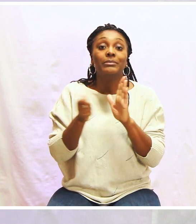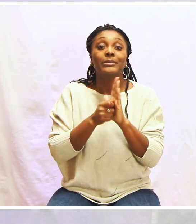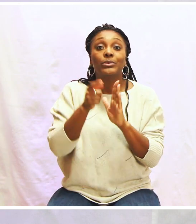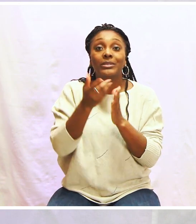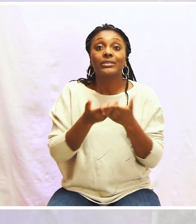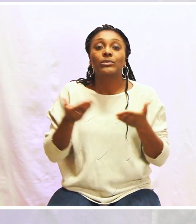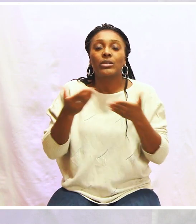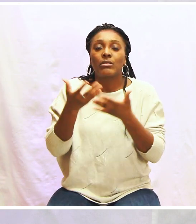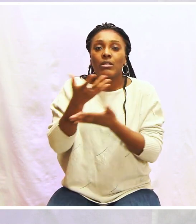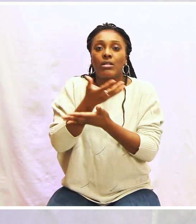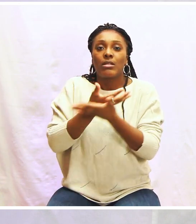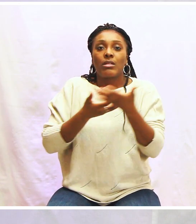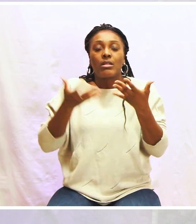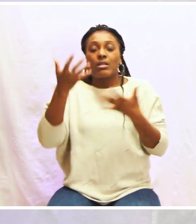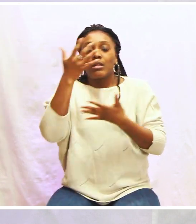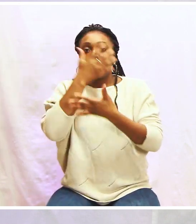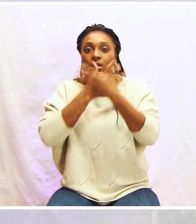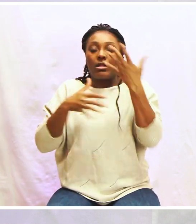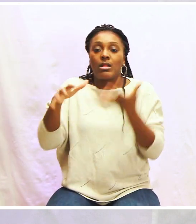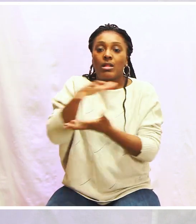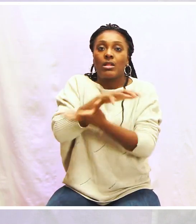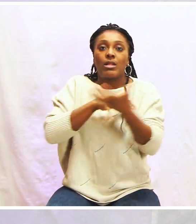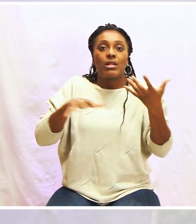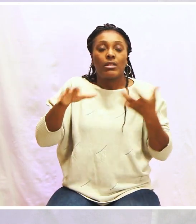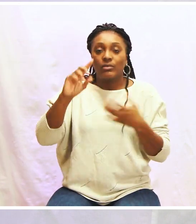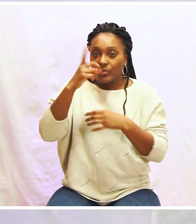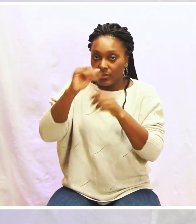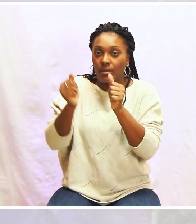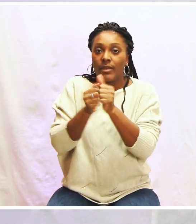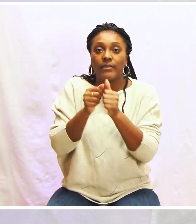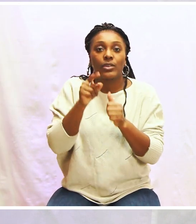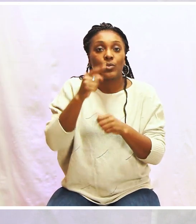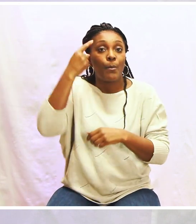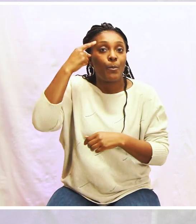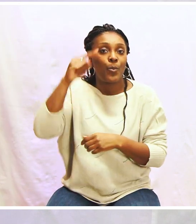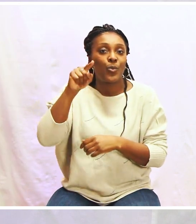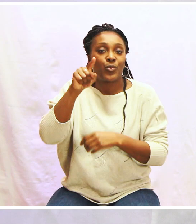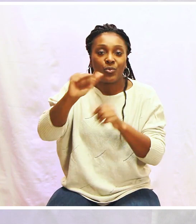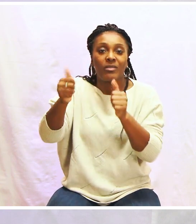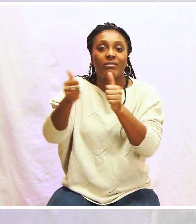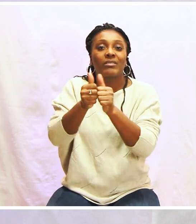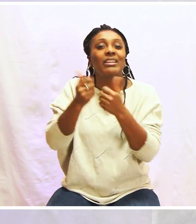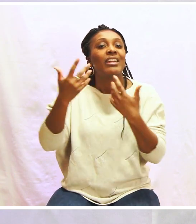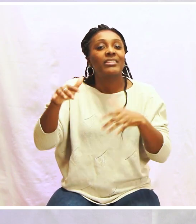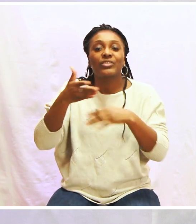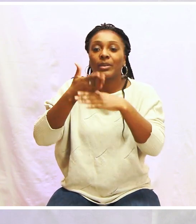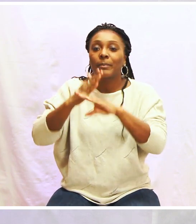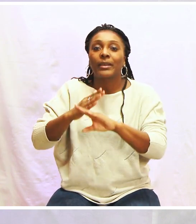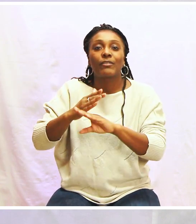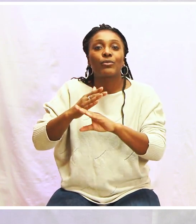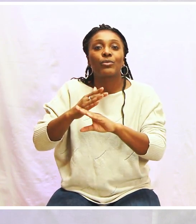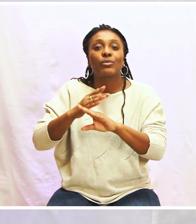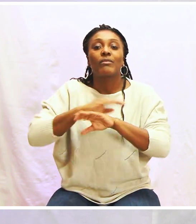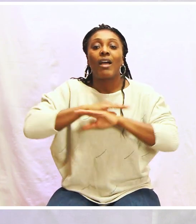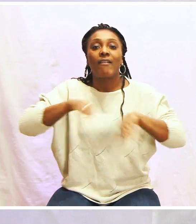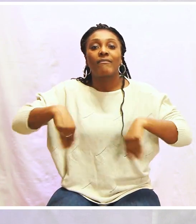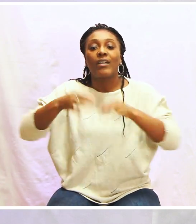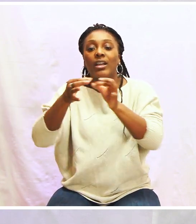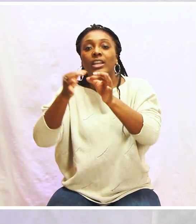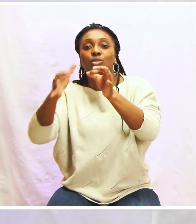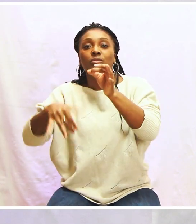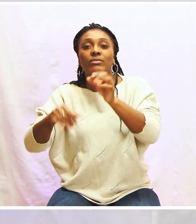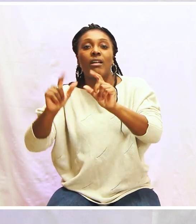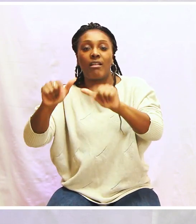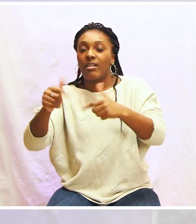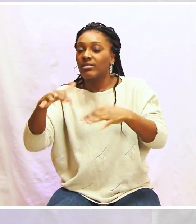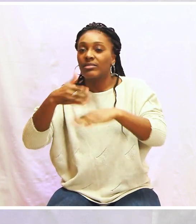il est pour toi et il a déjà prévu l'arrivée. Fais-lui juste confiance. Apprends à t'appuyer